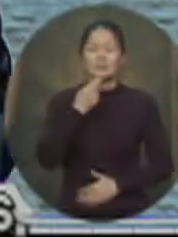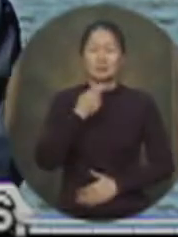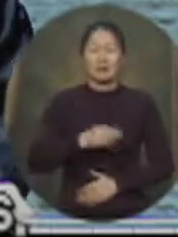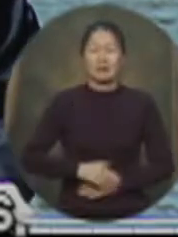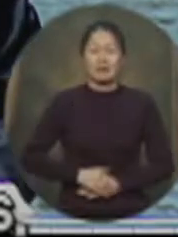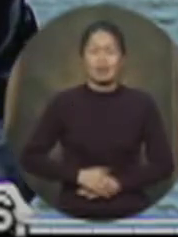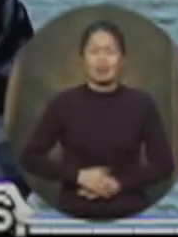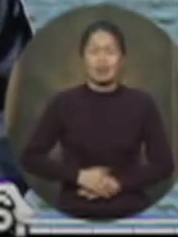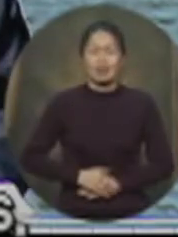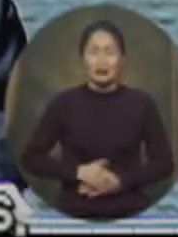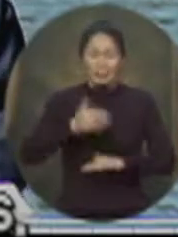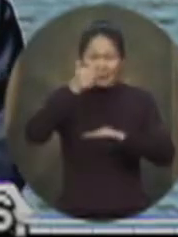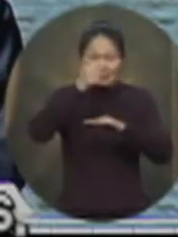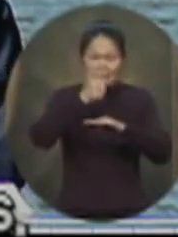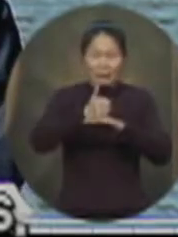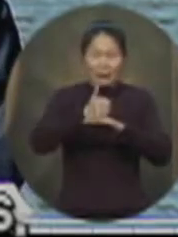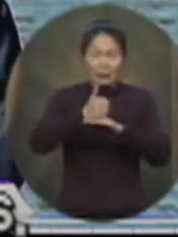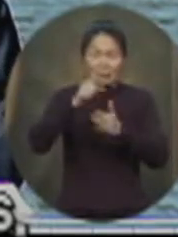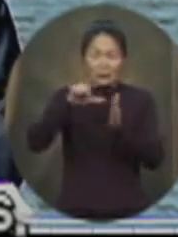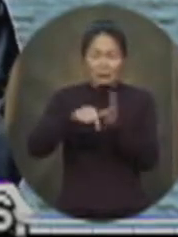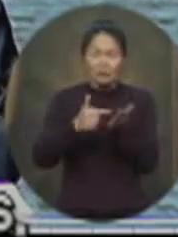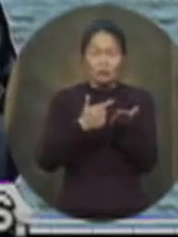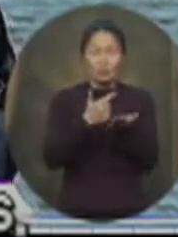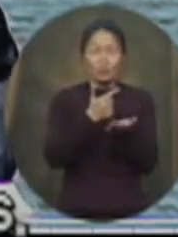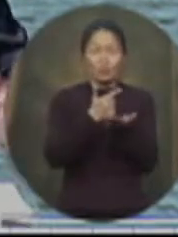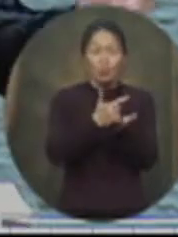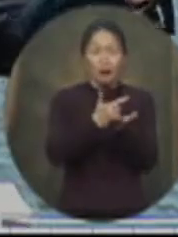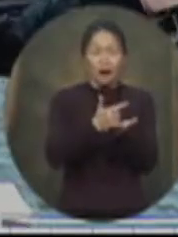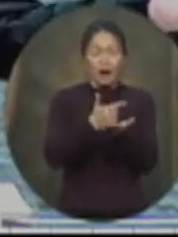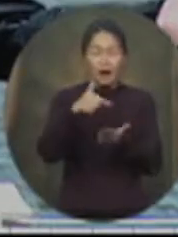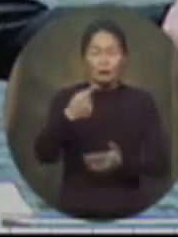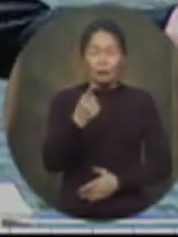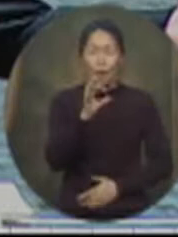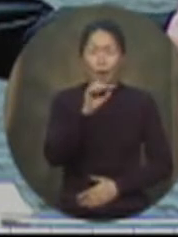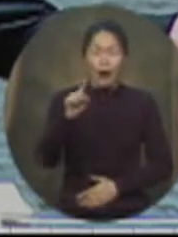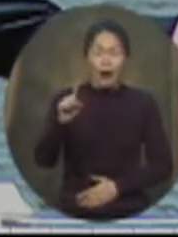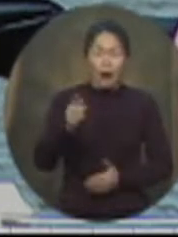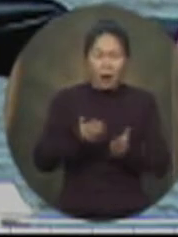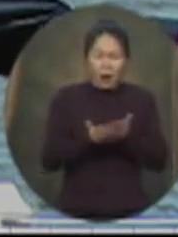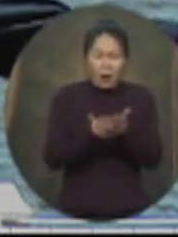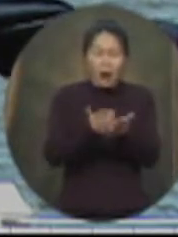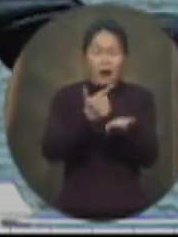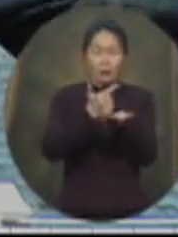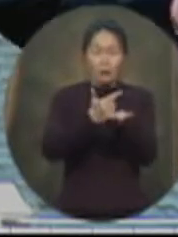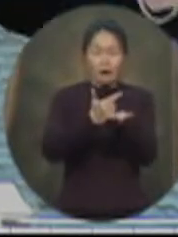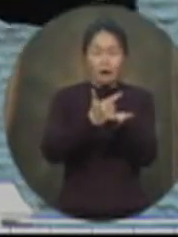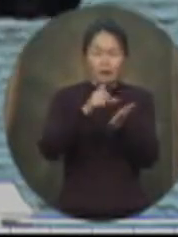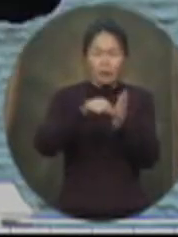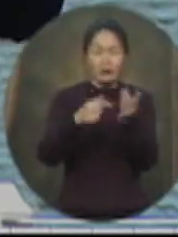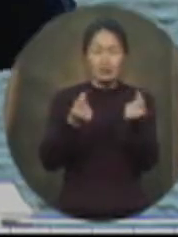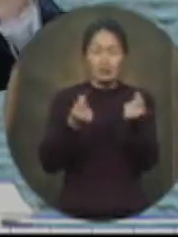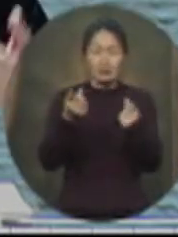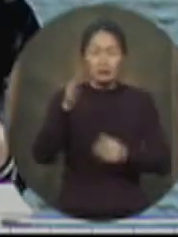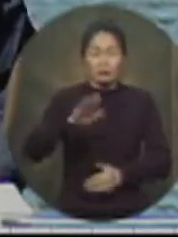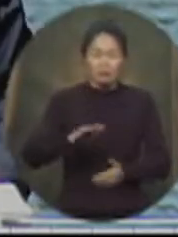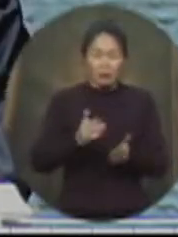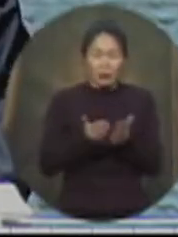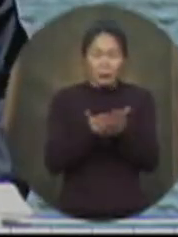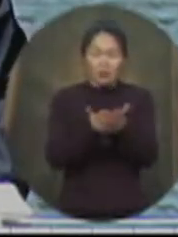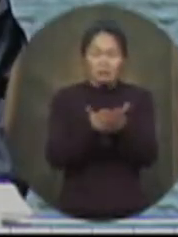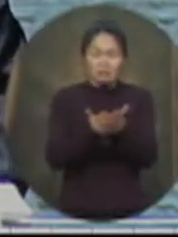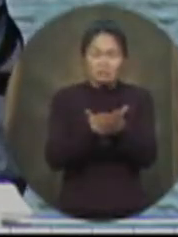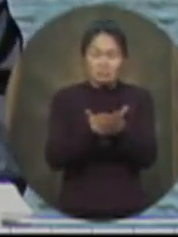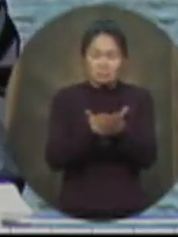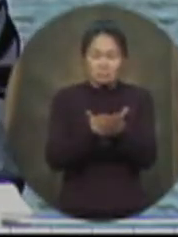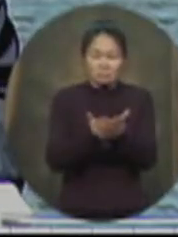노아 때와 같다고 그랬는데 노아 방주 지어놓고 홍수가 난 이 방주로 들어오라고